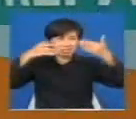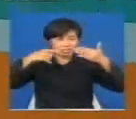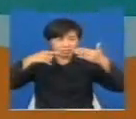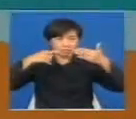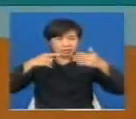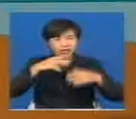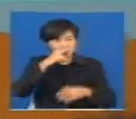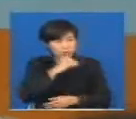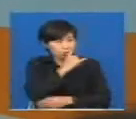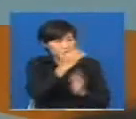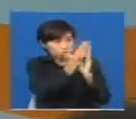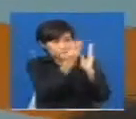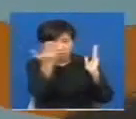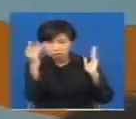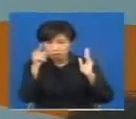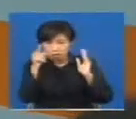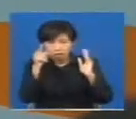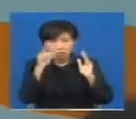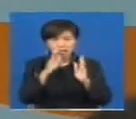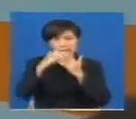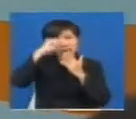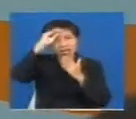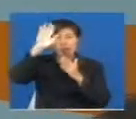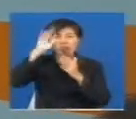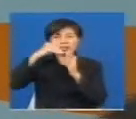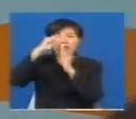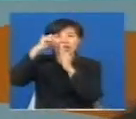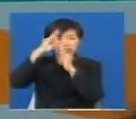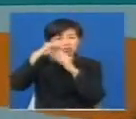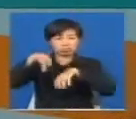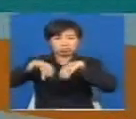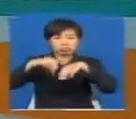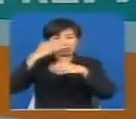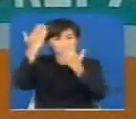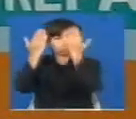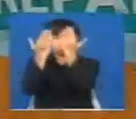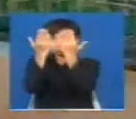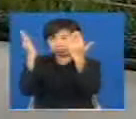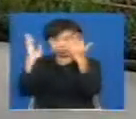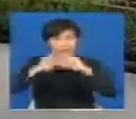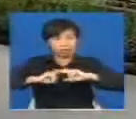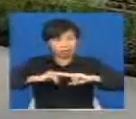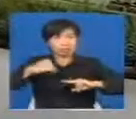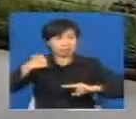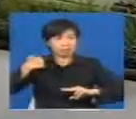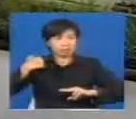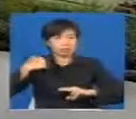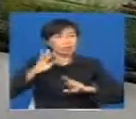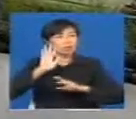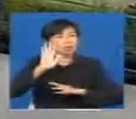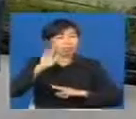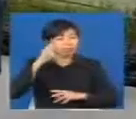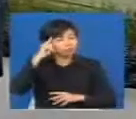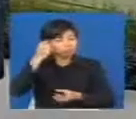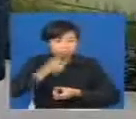านนี้นะจะเป็นนักเรียนนะฮะในภาคเหนือเนี่ยเขามาออกบูธเองนะฮะจับเป็นกลุ่ม ครับ เขาจะมาแสดงแนวความคิด